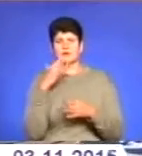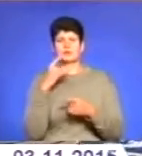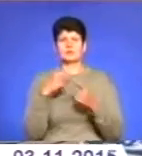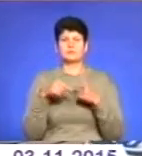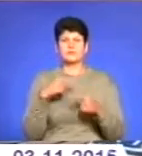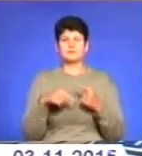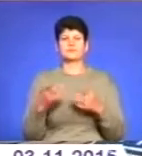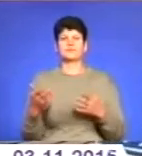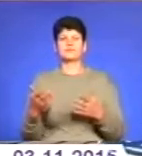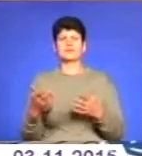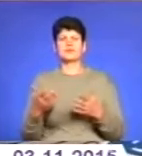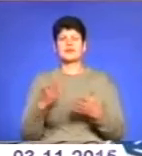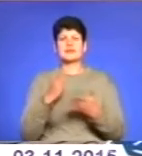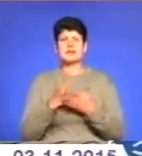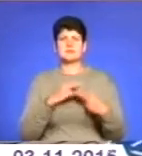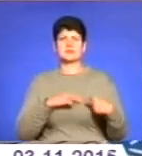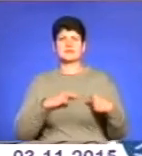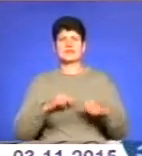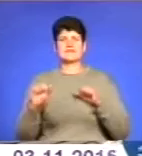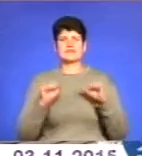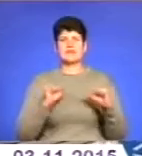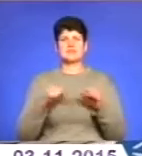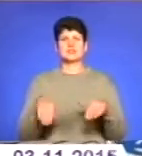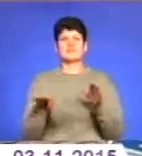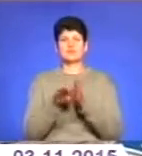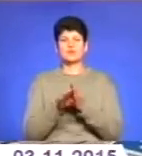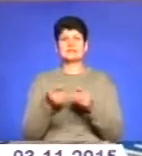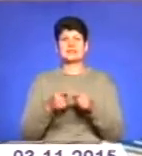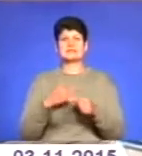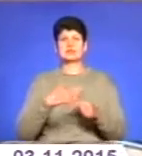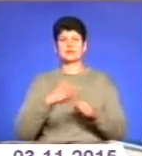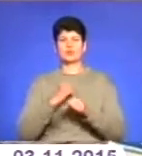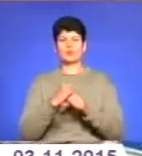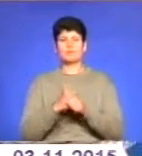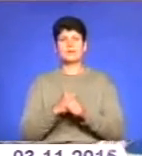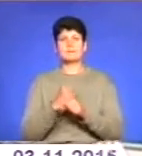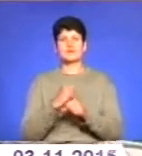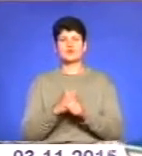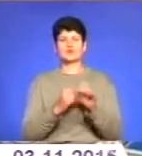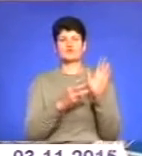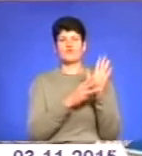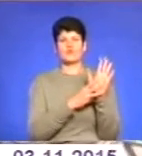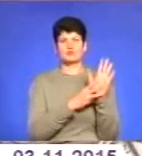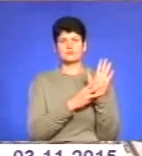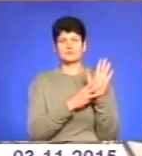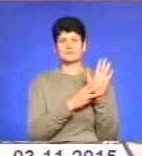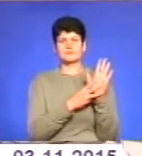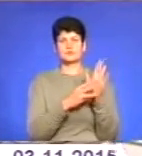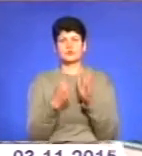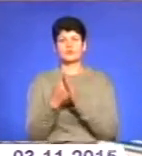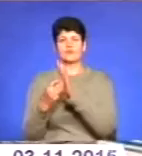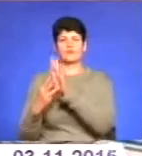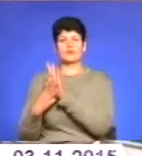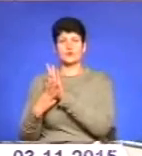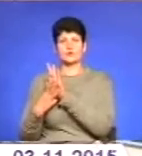демобілізованих, працівників, відрядження, відпустки – це все наша робота. Працюємо ми з 8 до